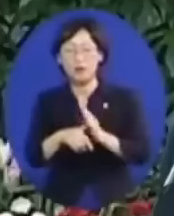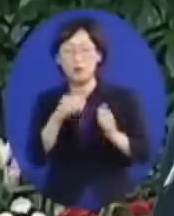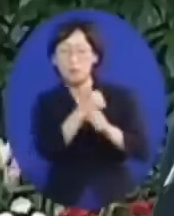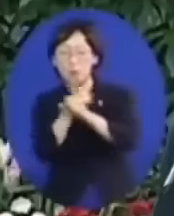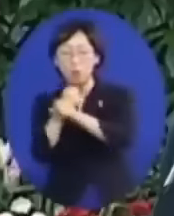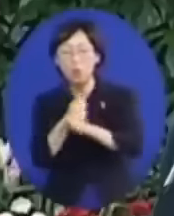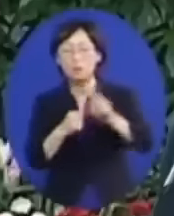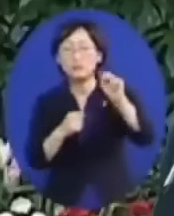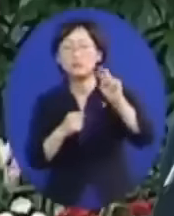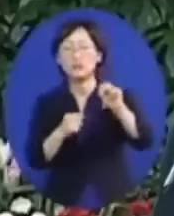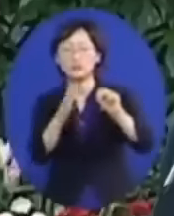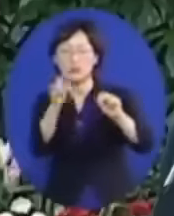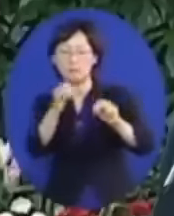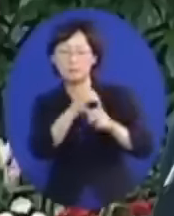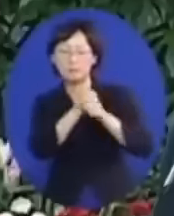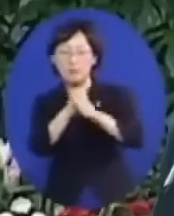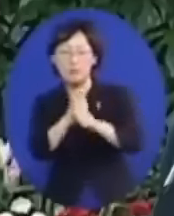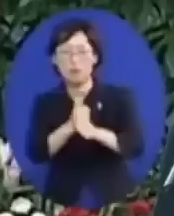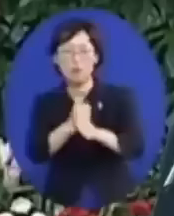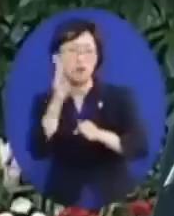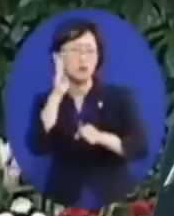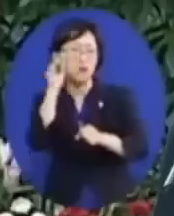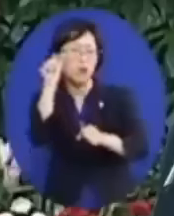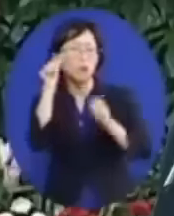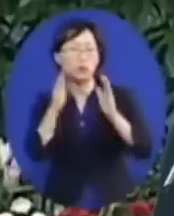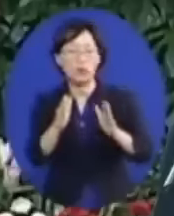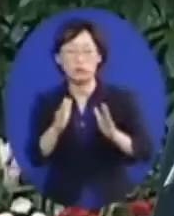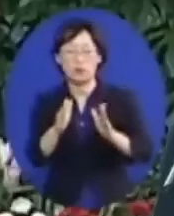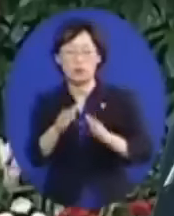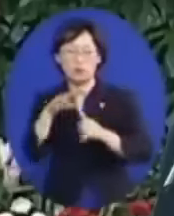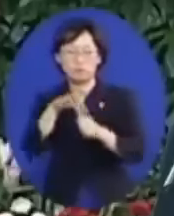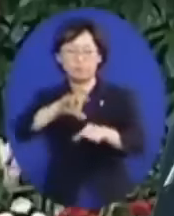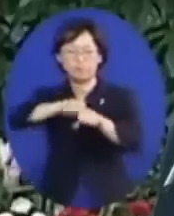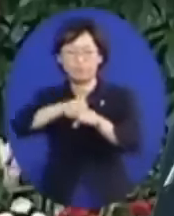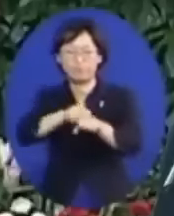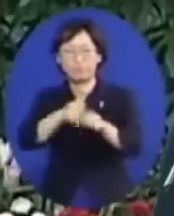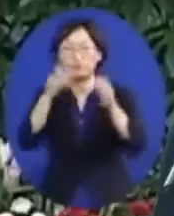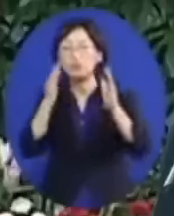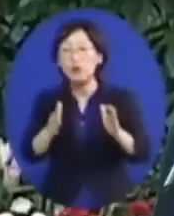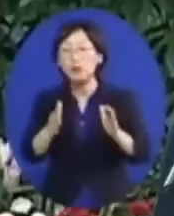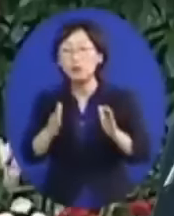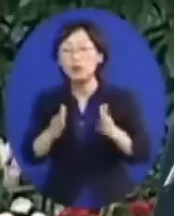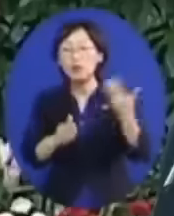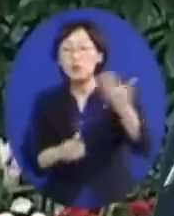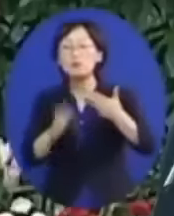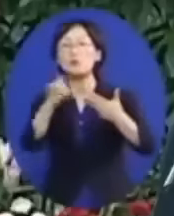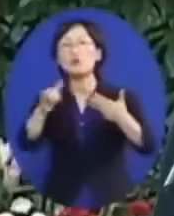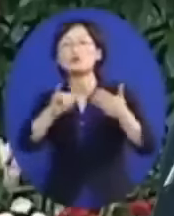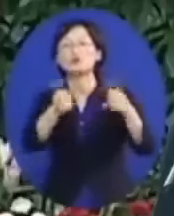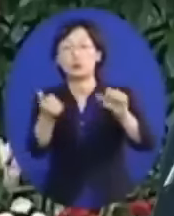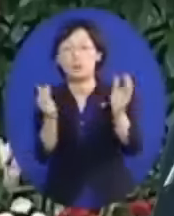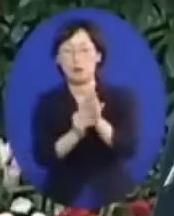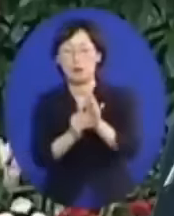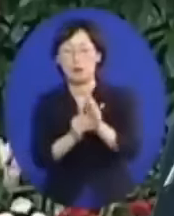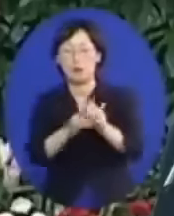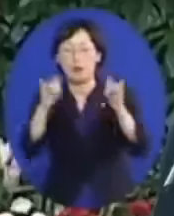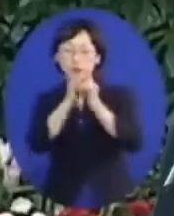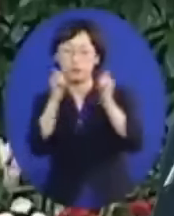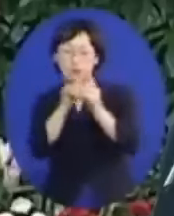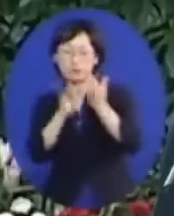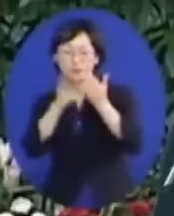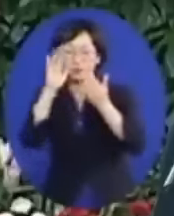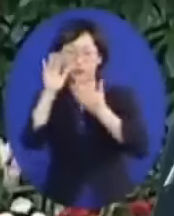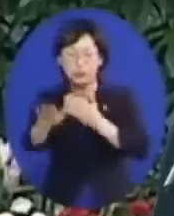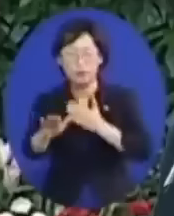수용소에서 고문도 하고 일도 시켰는데 그 수용소에서 8천 명이 죽었습니다. 전쟁이 끝난 후 그때 죽은 연합군의